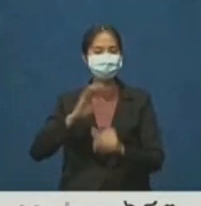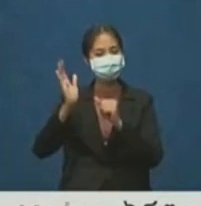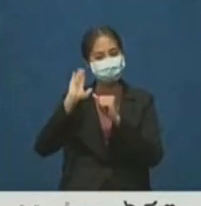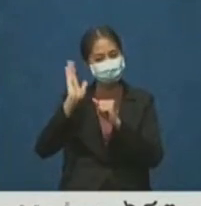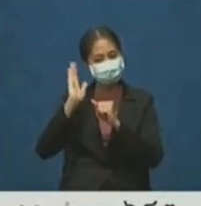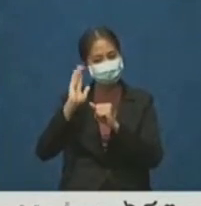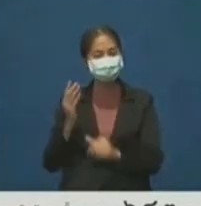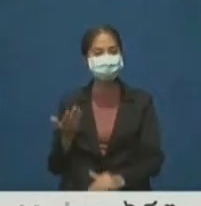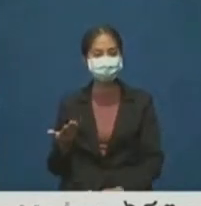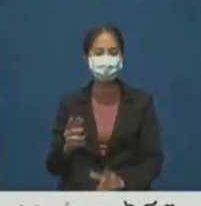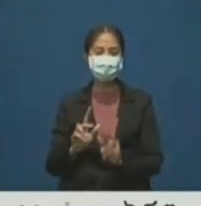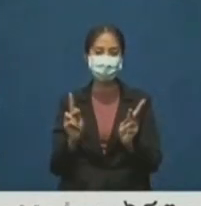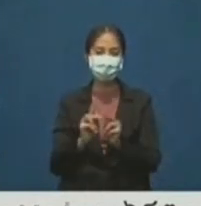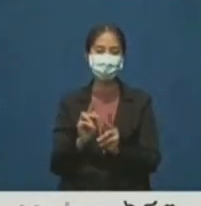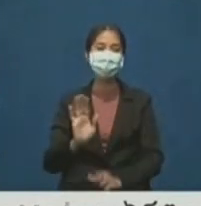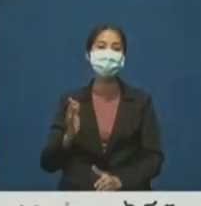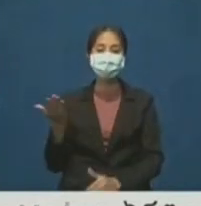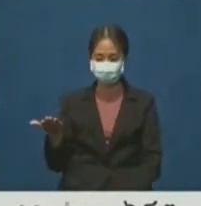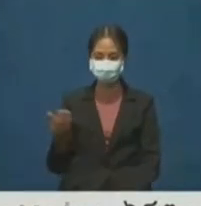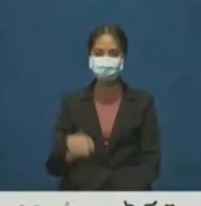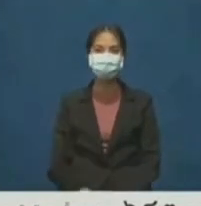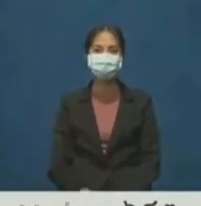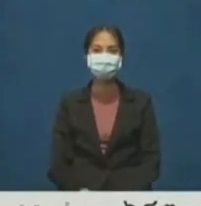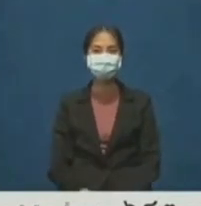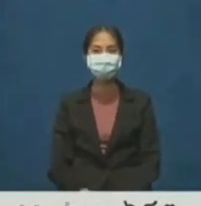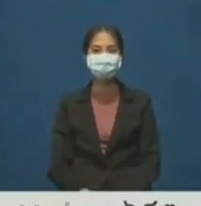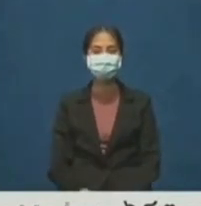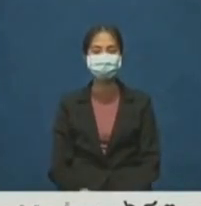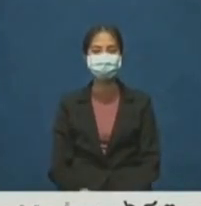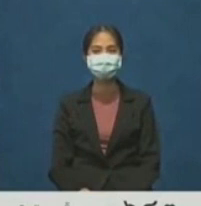ะครับไม่ได้แปรยติไม่ได้เป็นกรรมการเชิญนะครับ